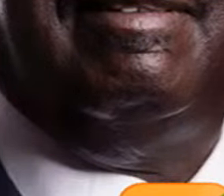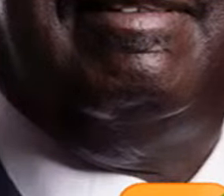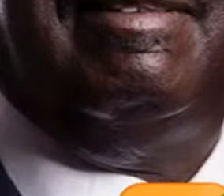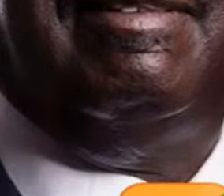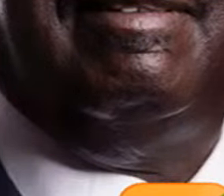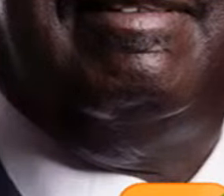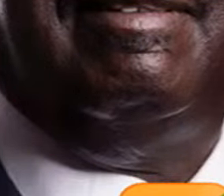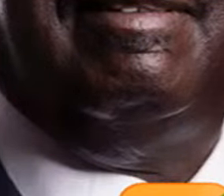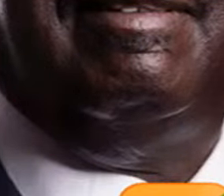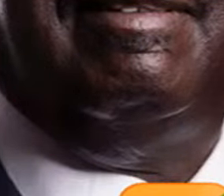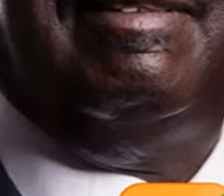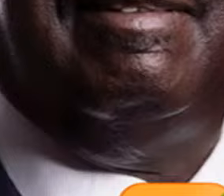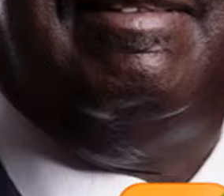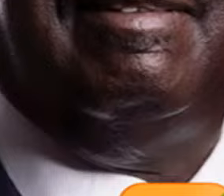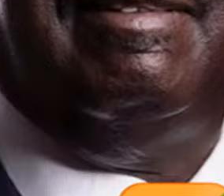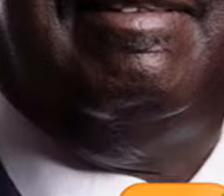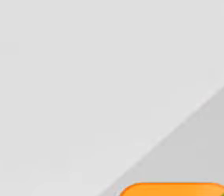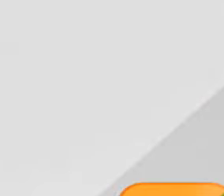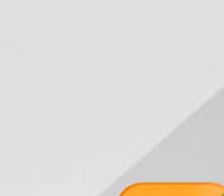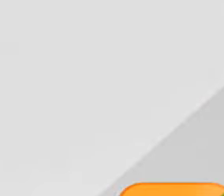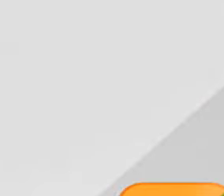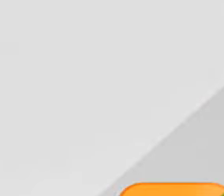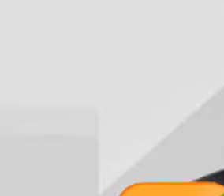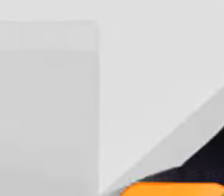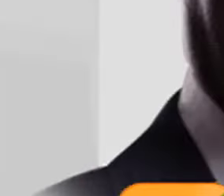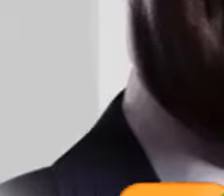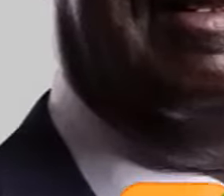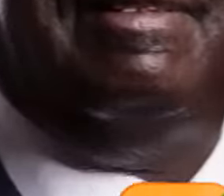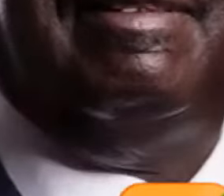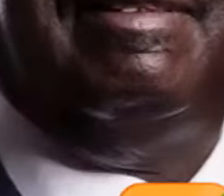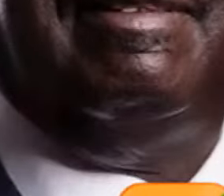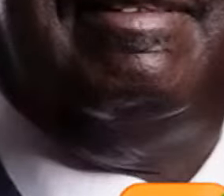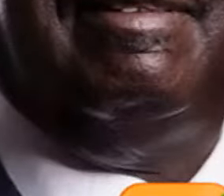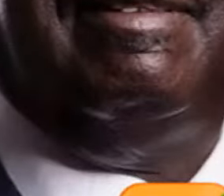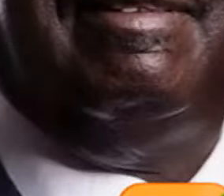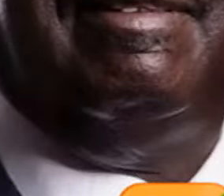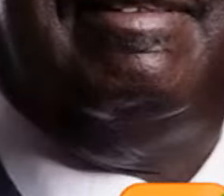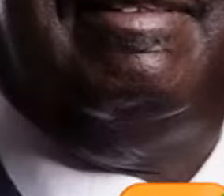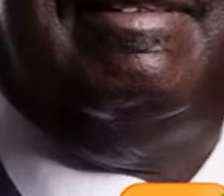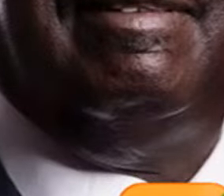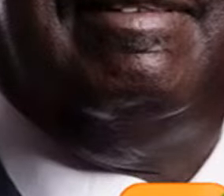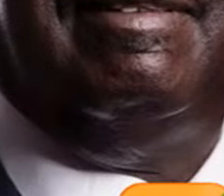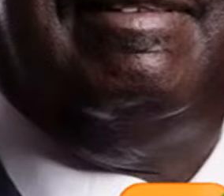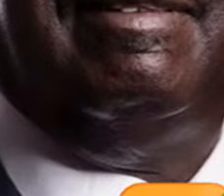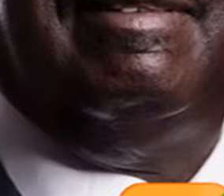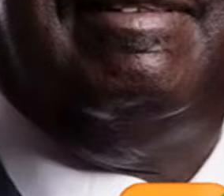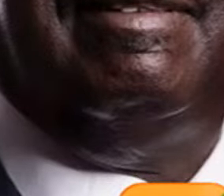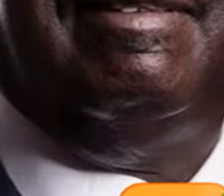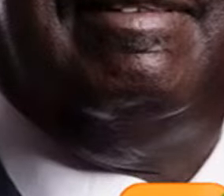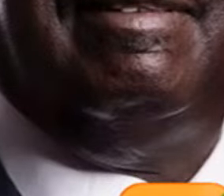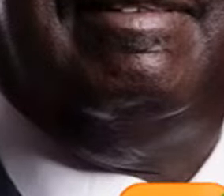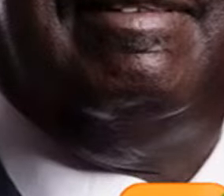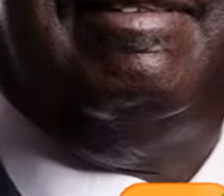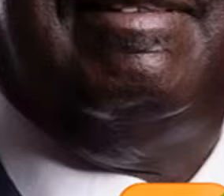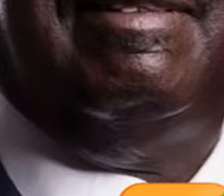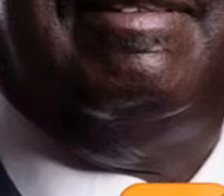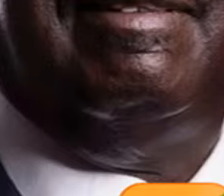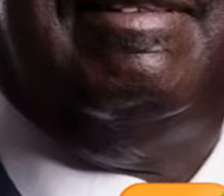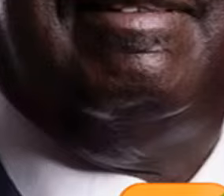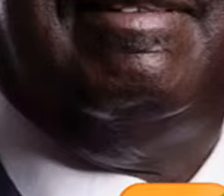na washirika na wawekezaji wa AU kabla ya kuwasilisha ujumbe maalum kwa zaidi ya washirika